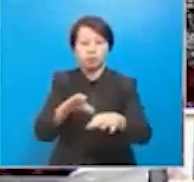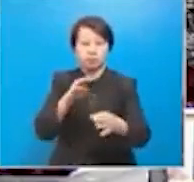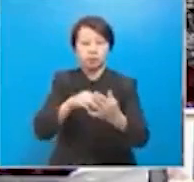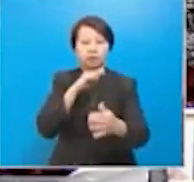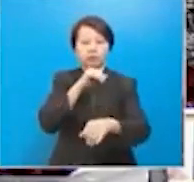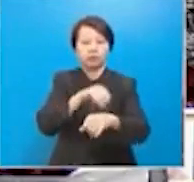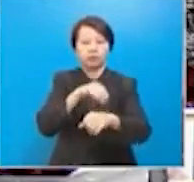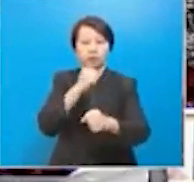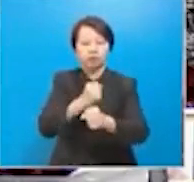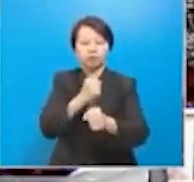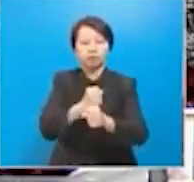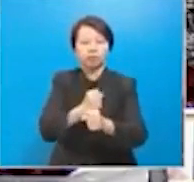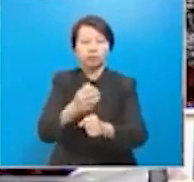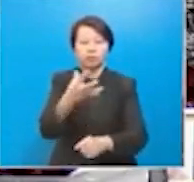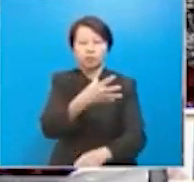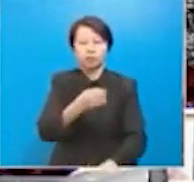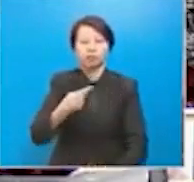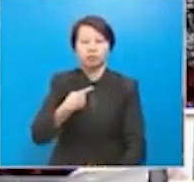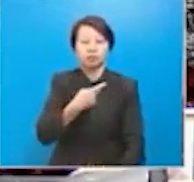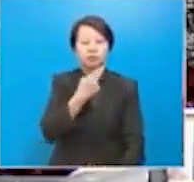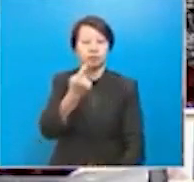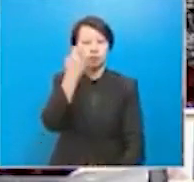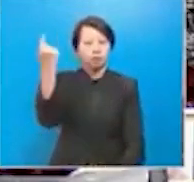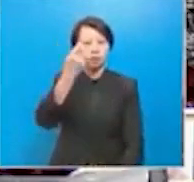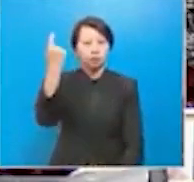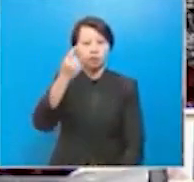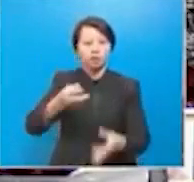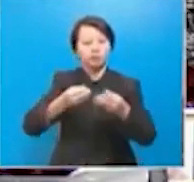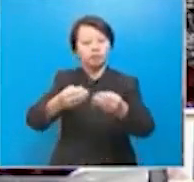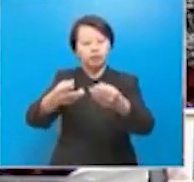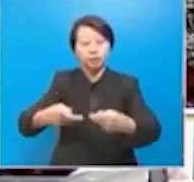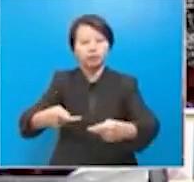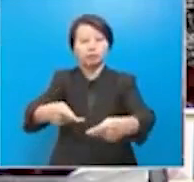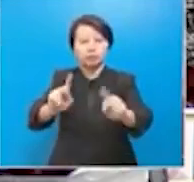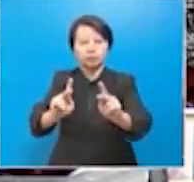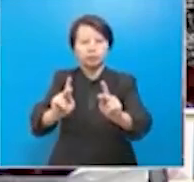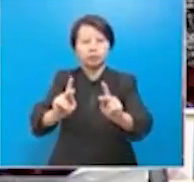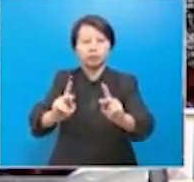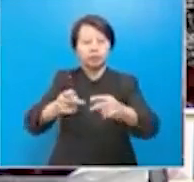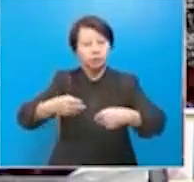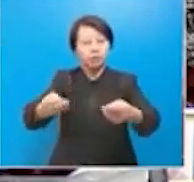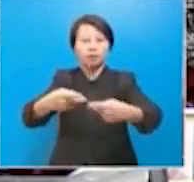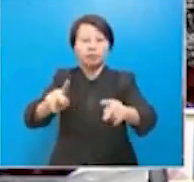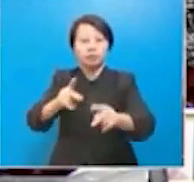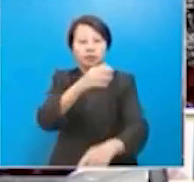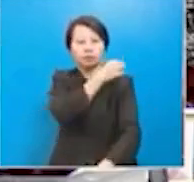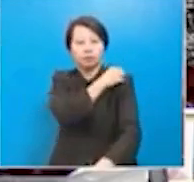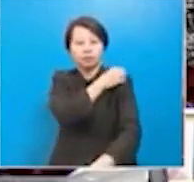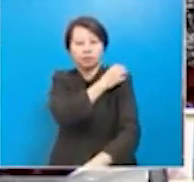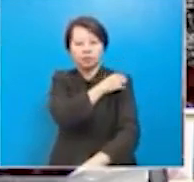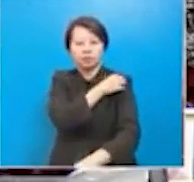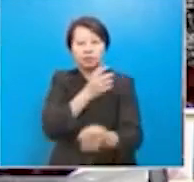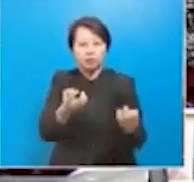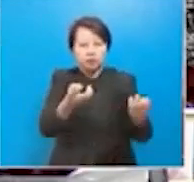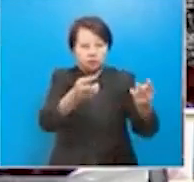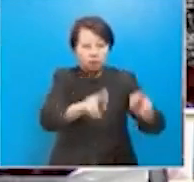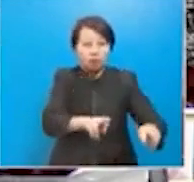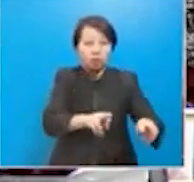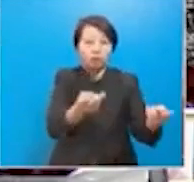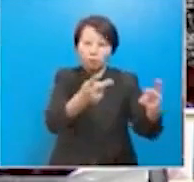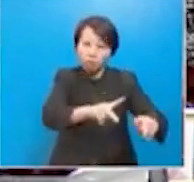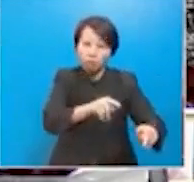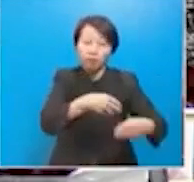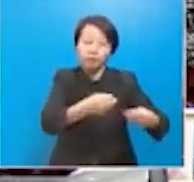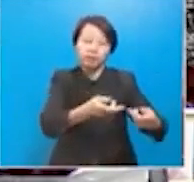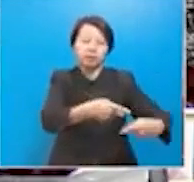juga kita sentiasa memberikan peluang kepada pegawai-pegawai latihan kontrak ini